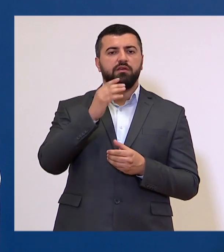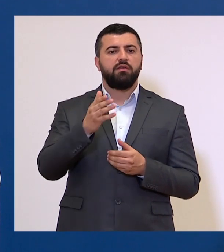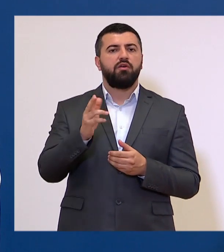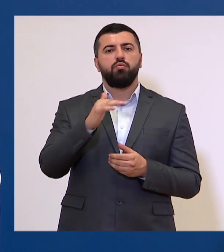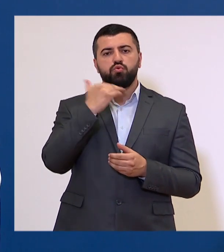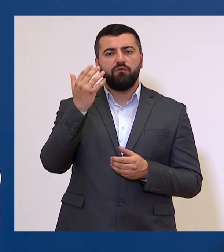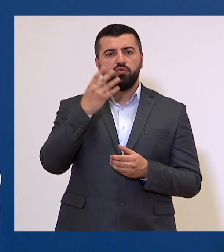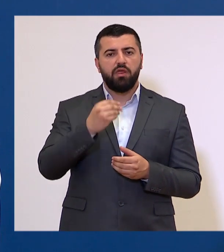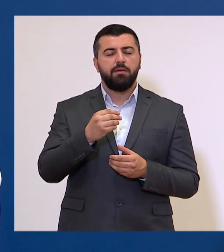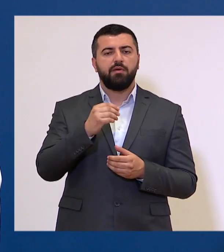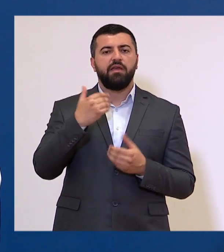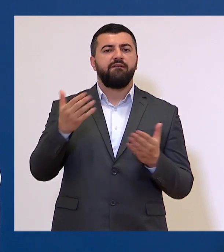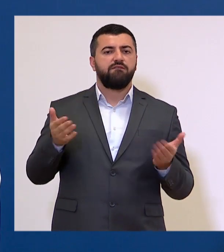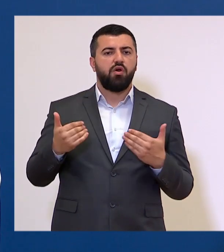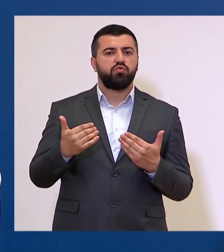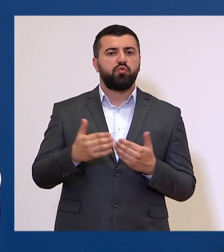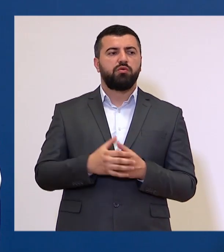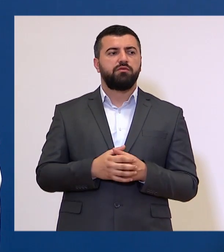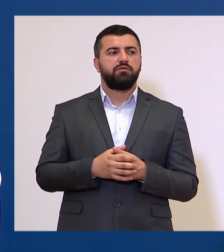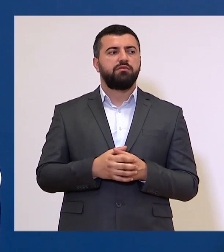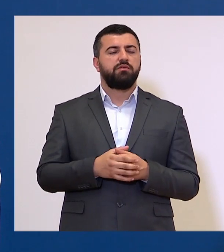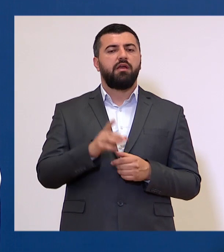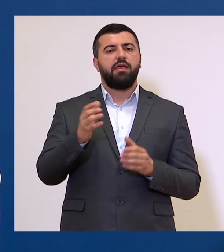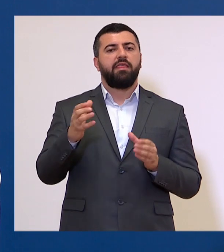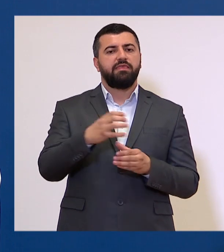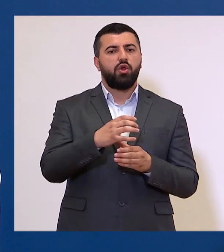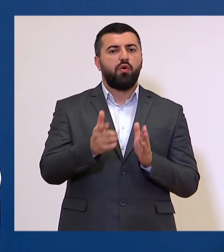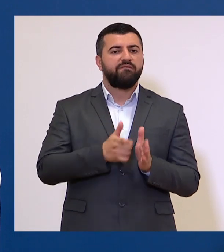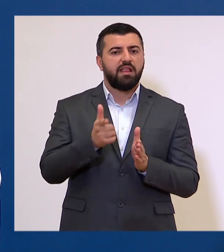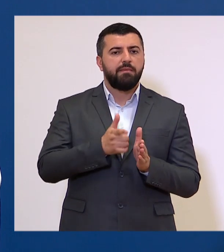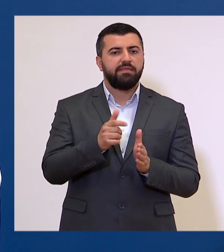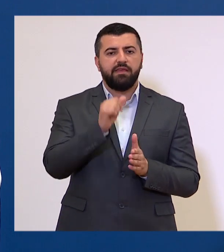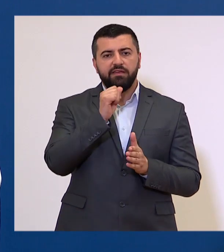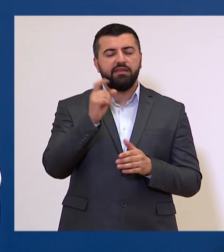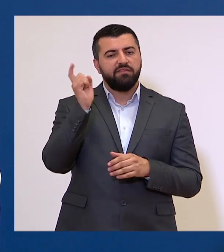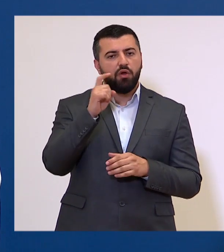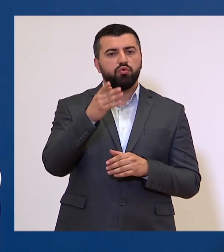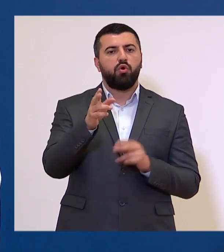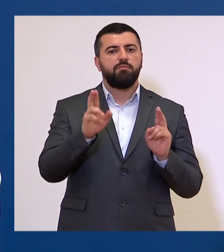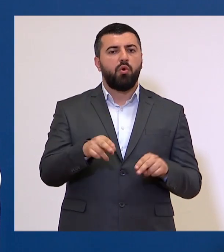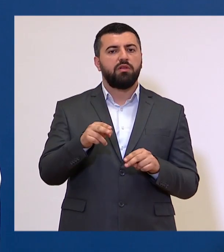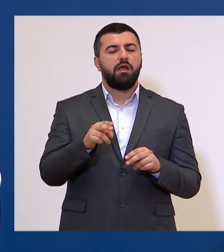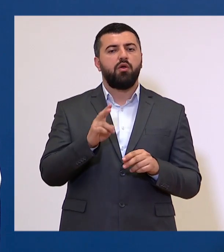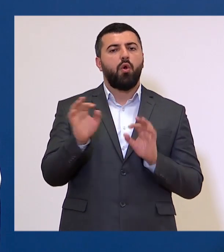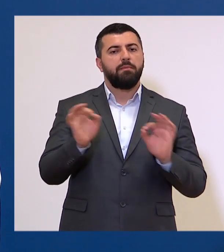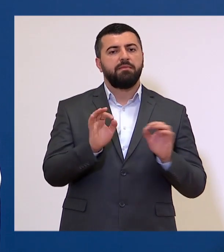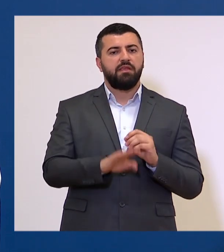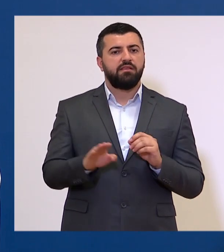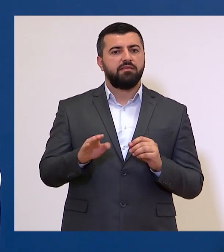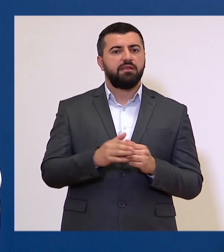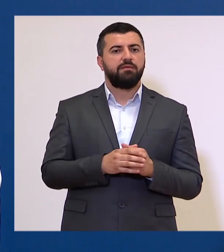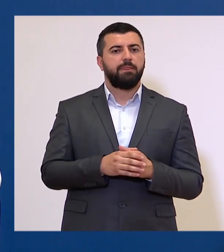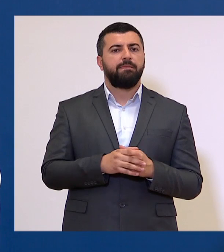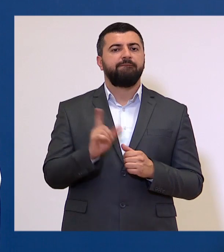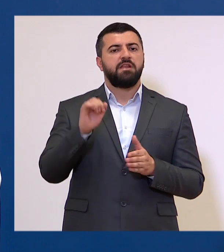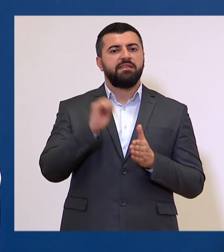ga ima dovoljno, i na svežem vazduhu, određeni dio vremena, i svakako to mora da se obezbijedi za djecu.